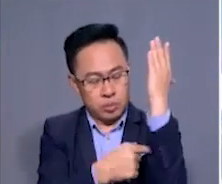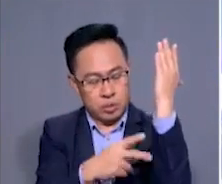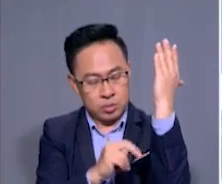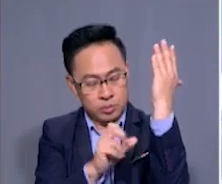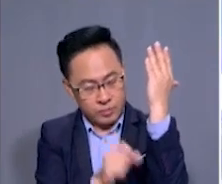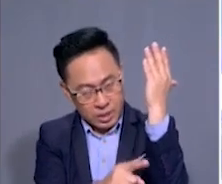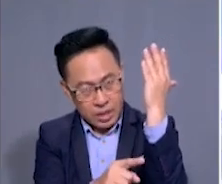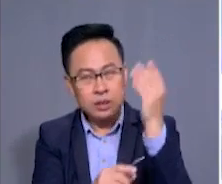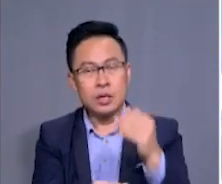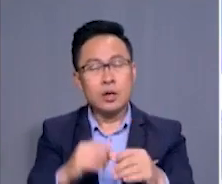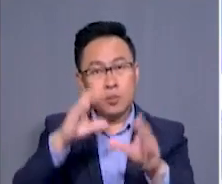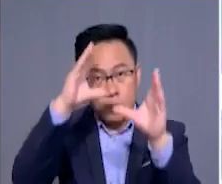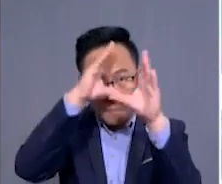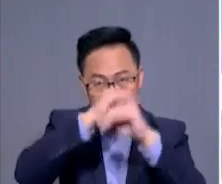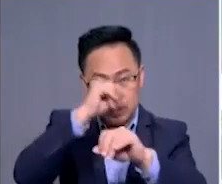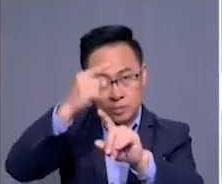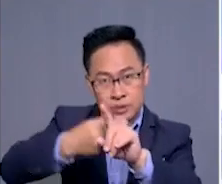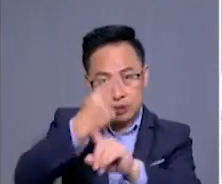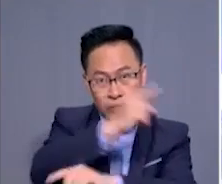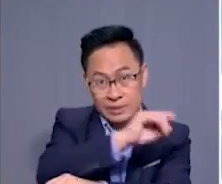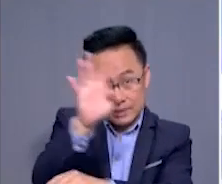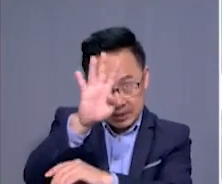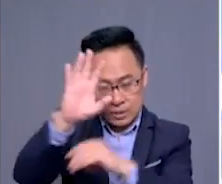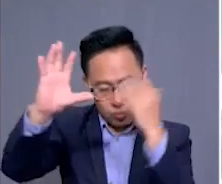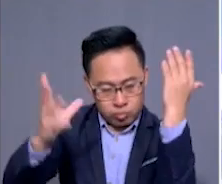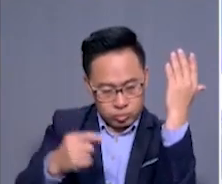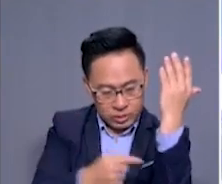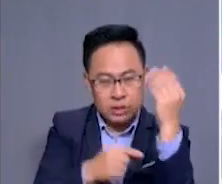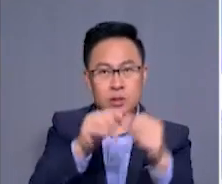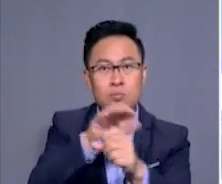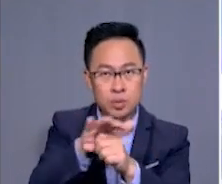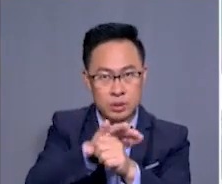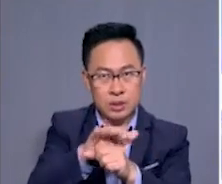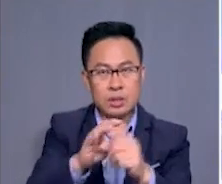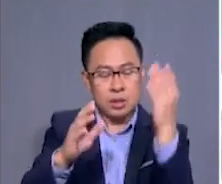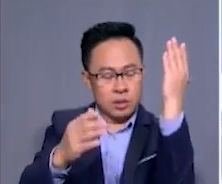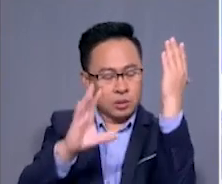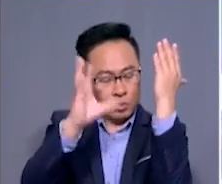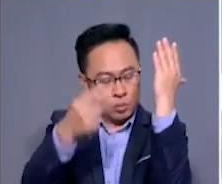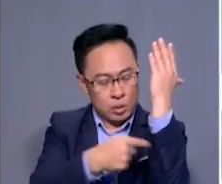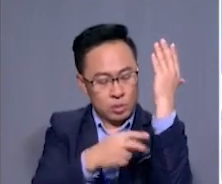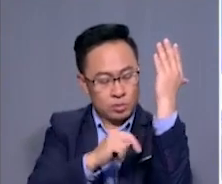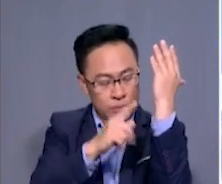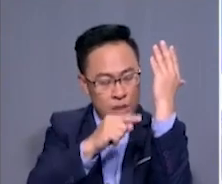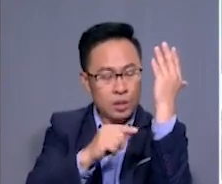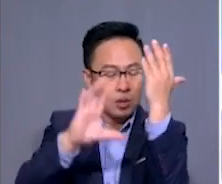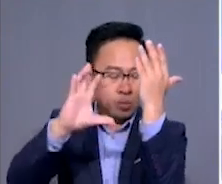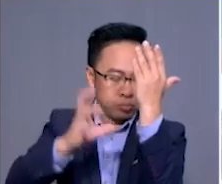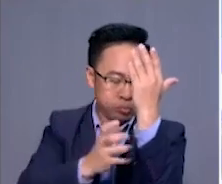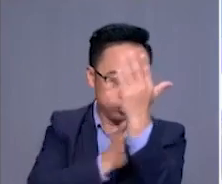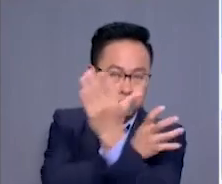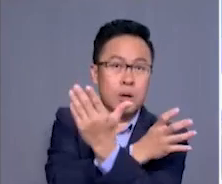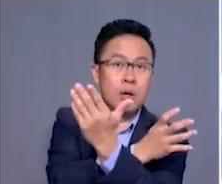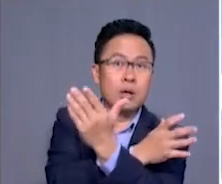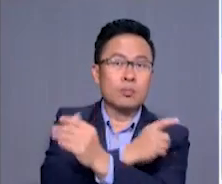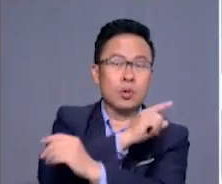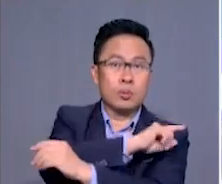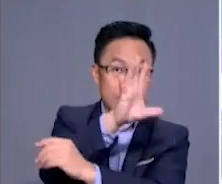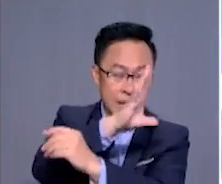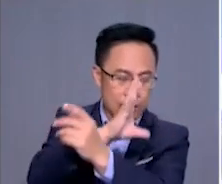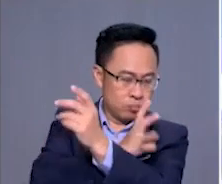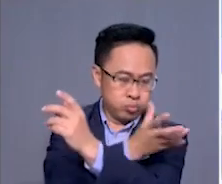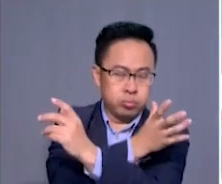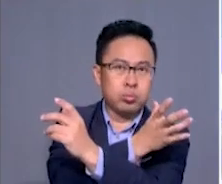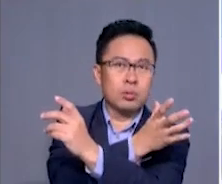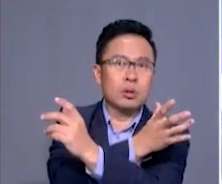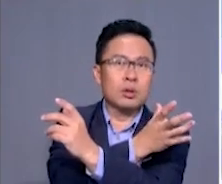ว่าค่ำวันที่4น่าจะหนักหน่วงที่สุดนะคะโดยเฉพาะในพื้นที่ตอนกลางค่อนไปทางเหนือนะคะแต่ว่าวันที่5เนี่ยมันก็จะไปลงที่